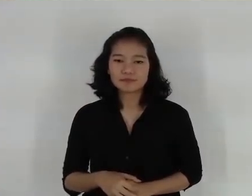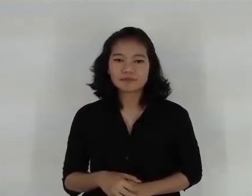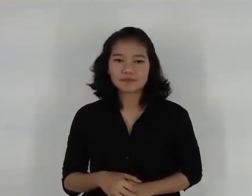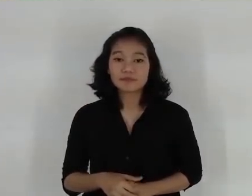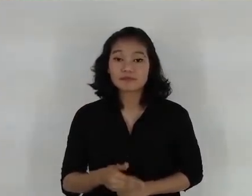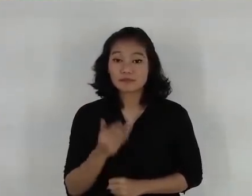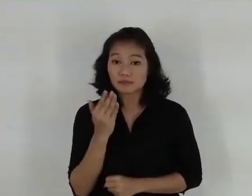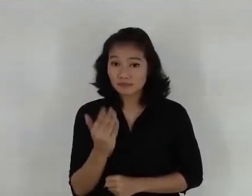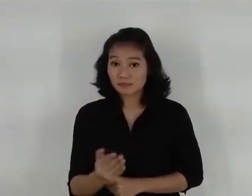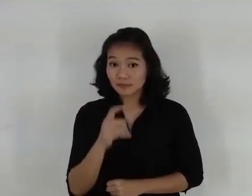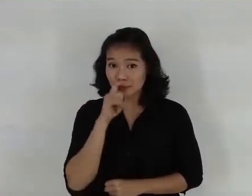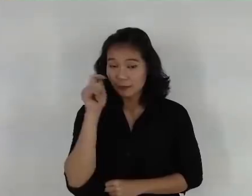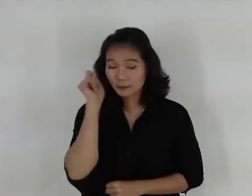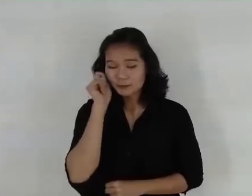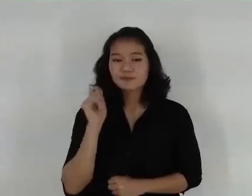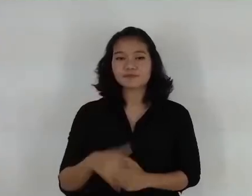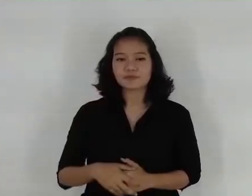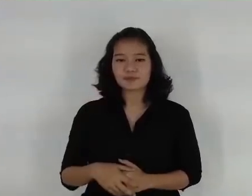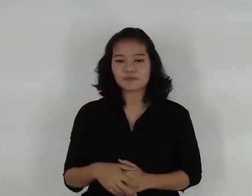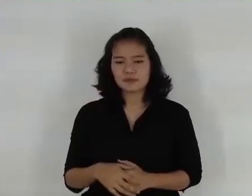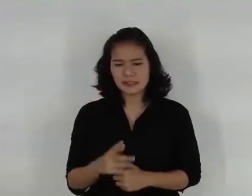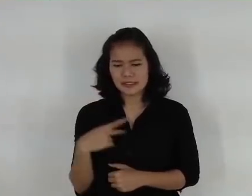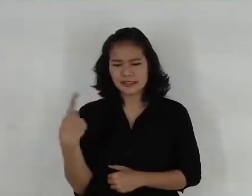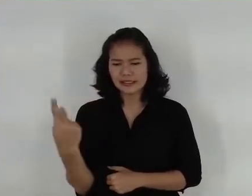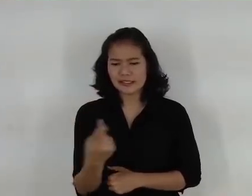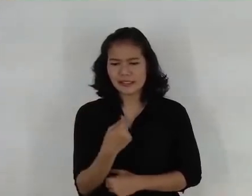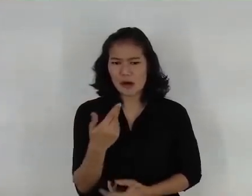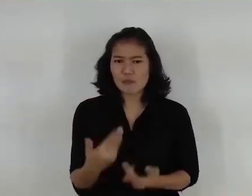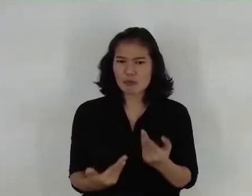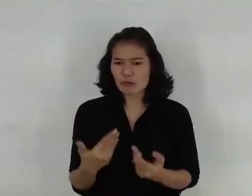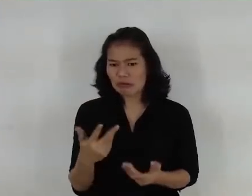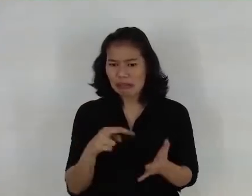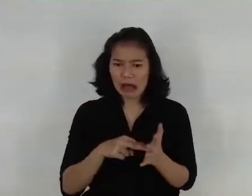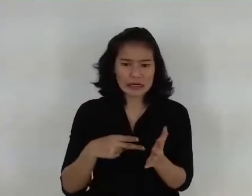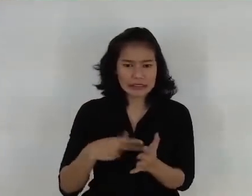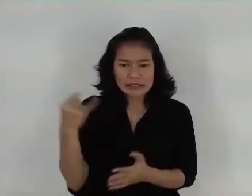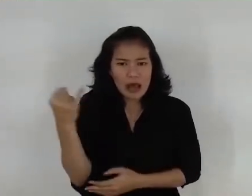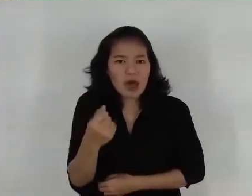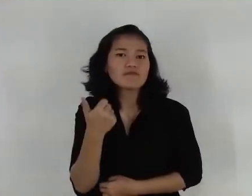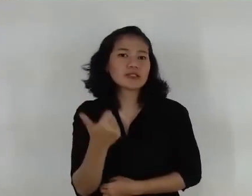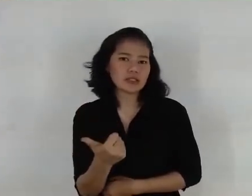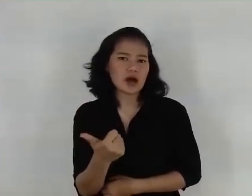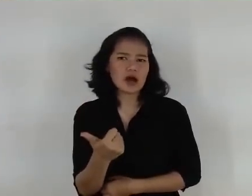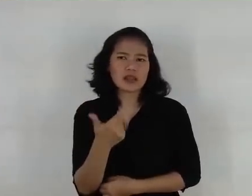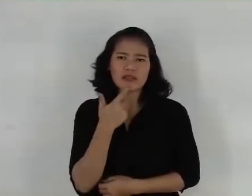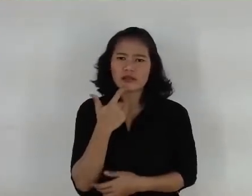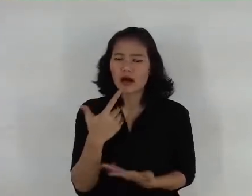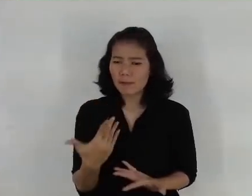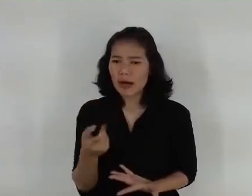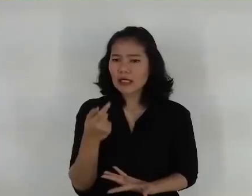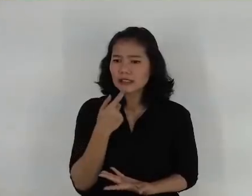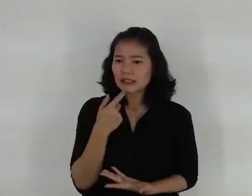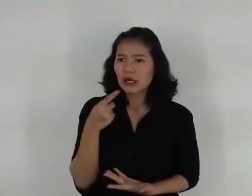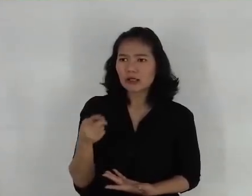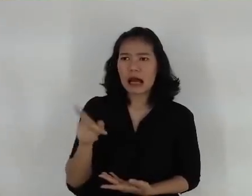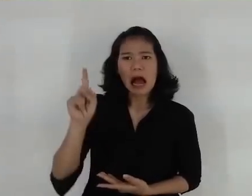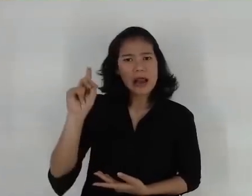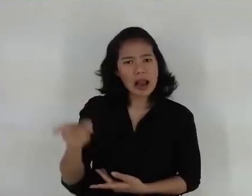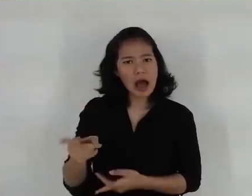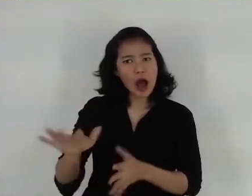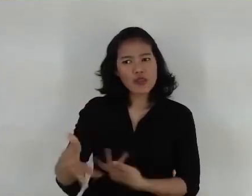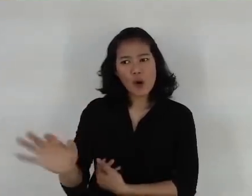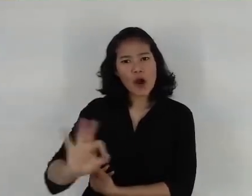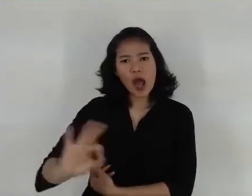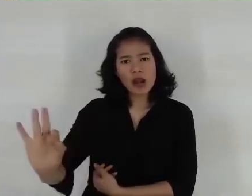Bapak Ibu yang terkasih kita bisa salah mengerti tentang ada atau tidak adanya